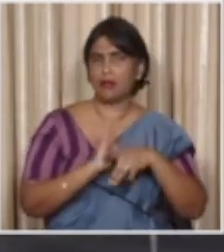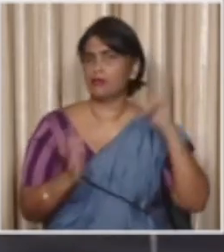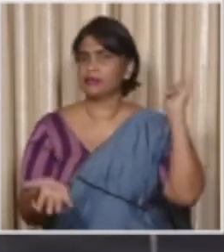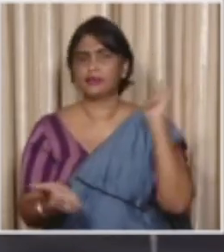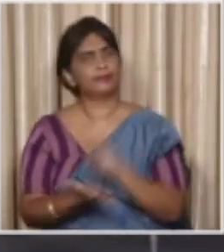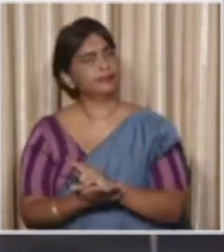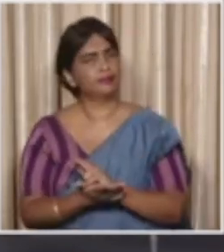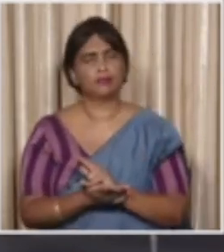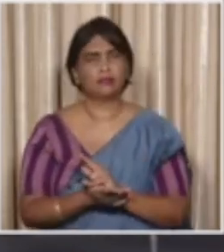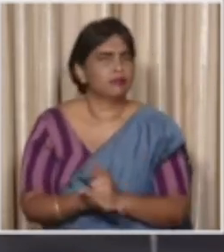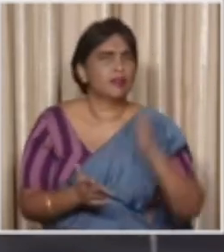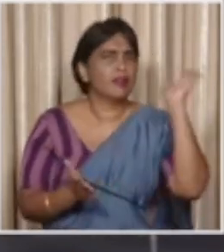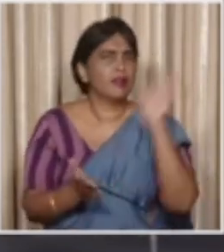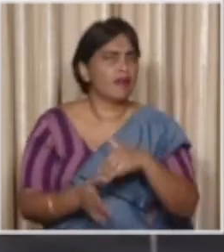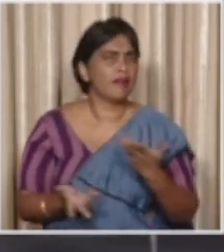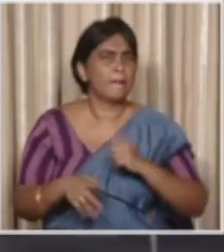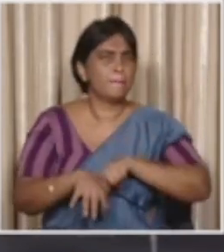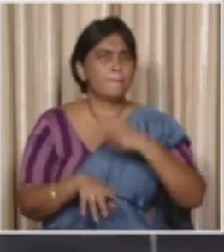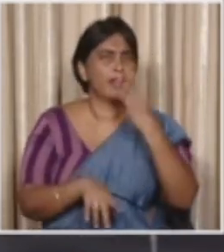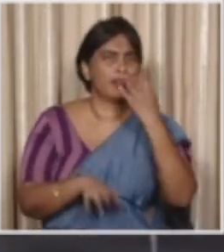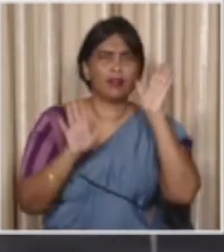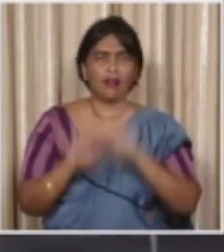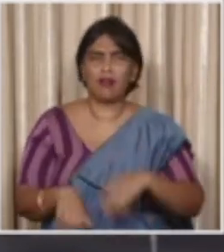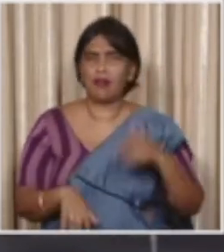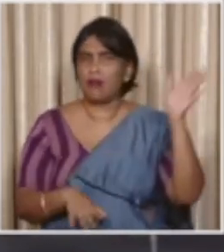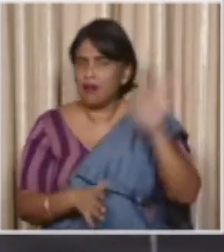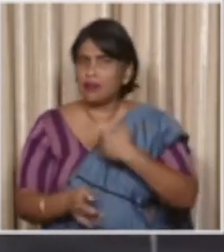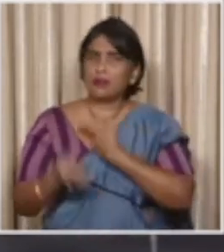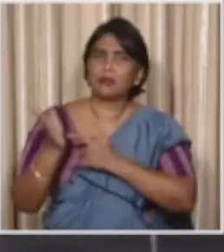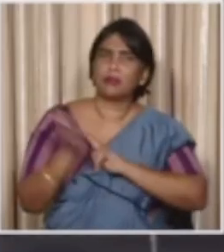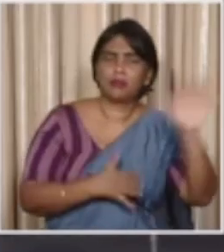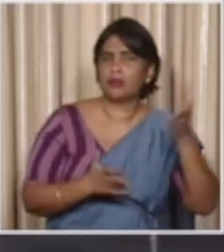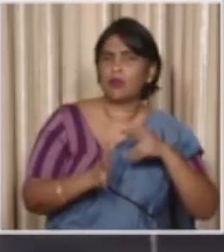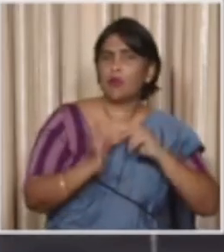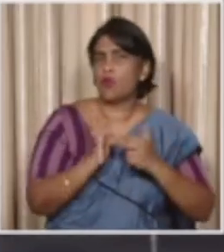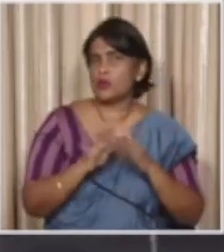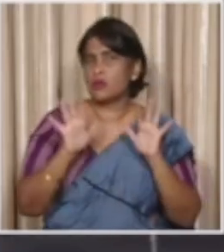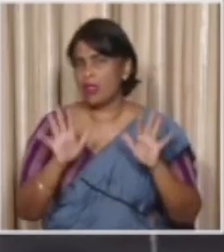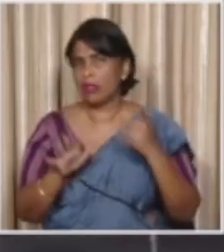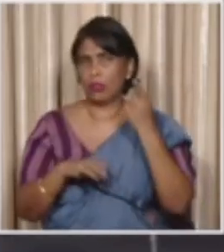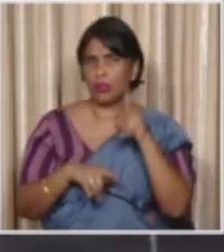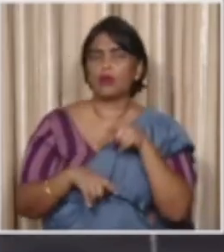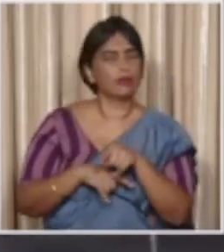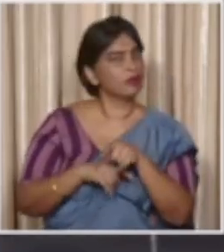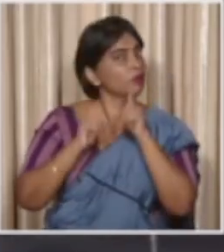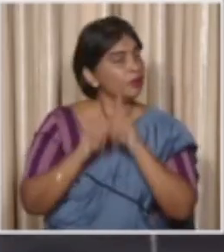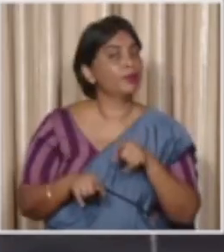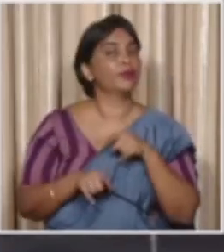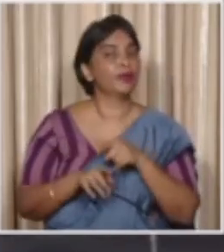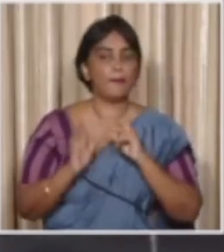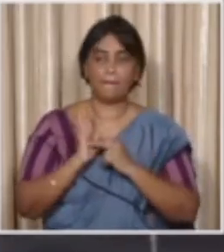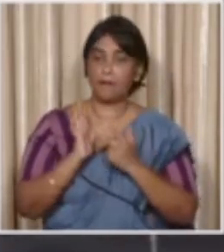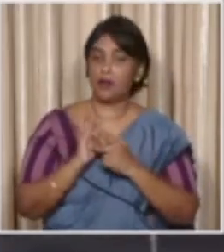ඇවිල්ලා මොනවටද ඒ පැය කිහිපයට එන්නේ, ඇවිල්ලා මේ මොනවද ඒ ව්‍යාපෘති 10 12, එමගින් ඒ